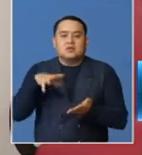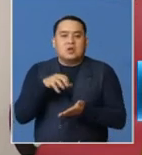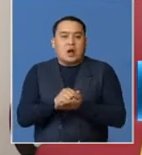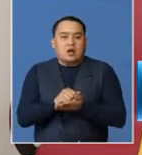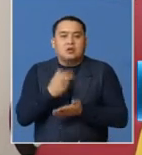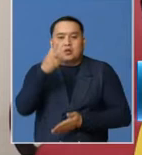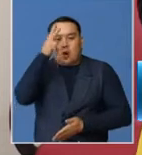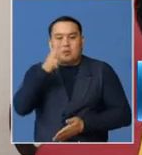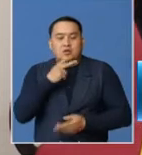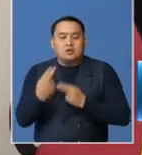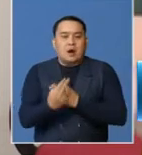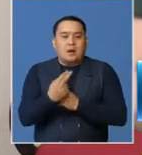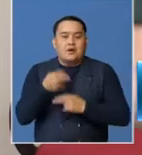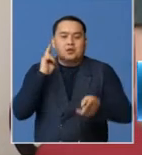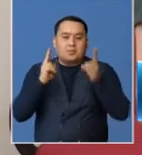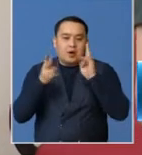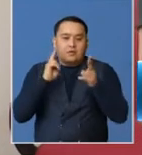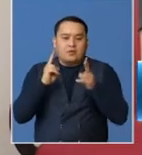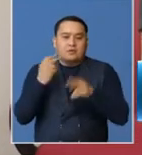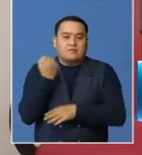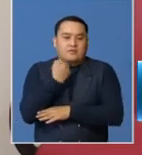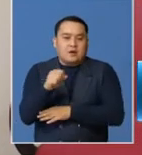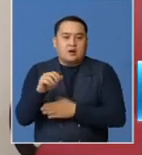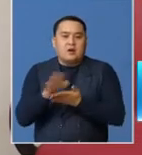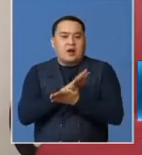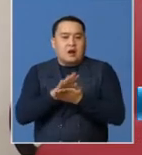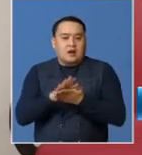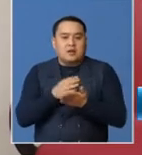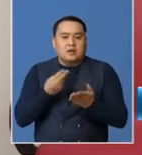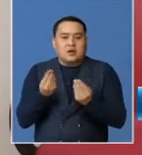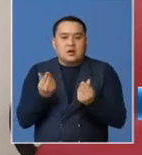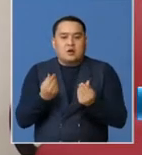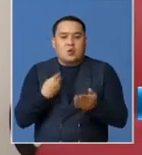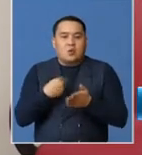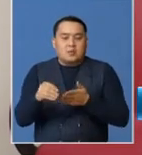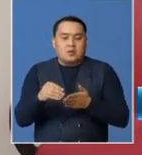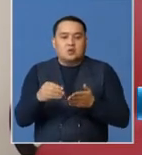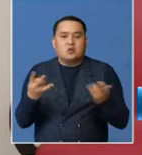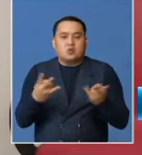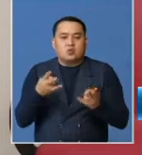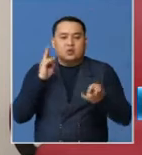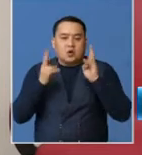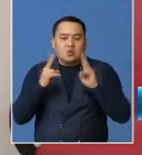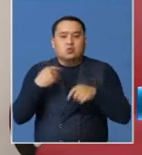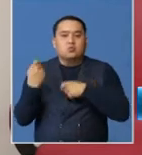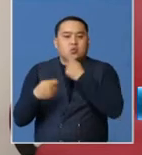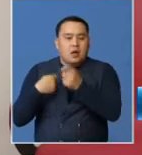прошла трехмесячный курс парикмахера. Вот выиграла грант. На эти деньги приобрела необходимые предметы для стрижки и укладки, машинку,